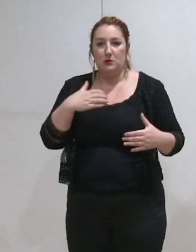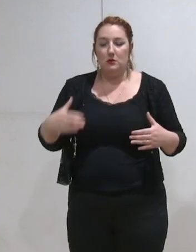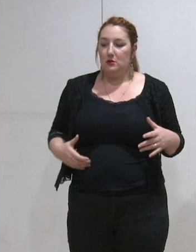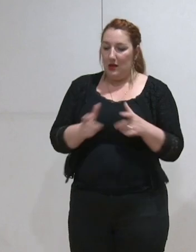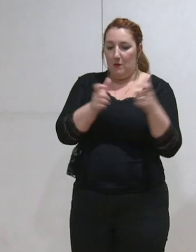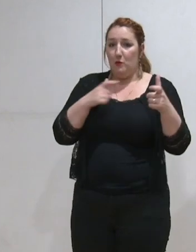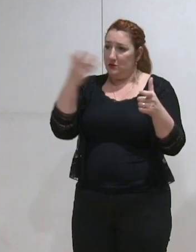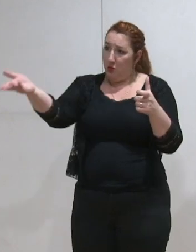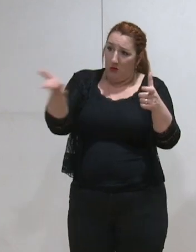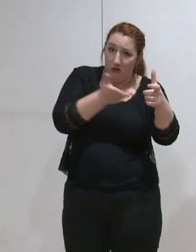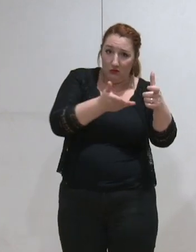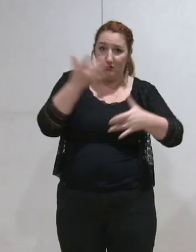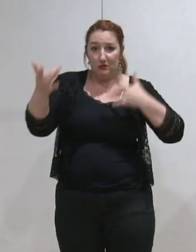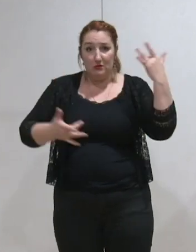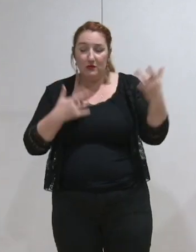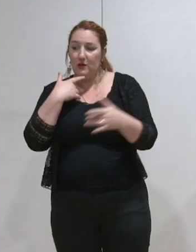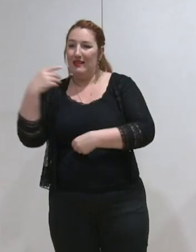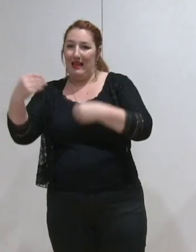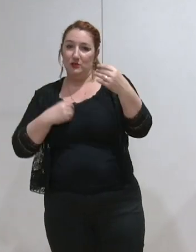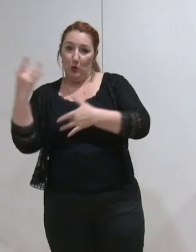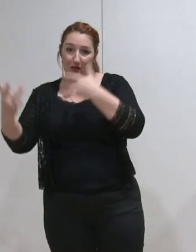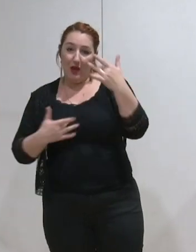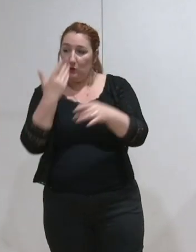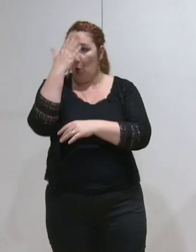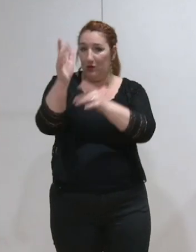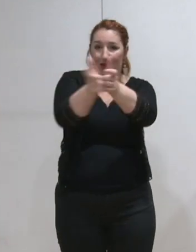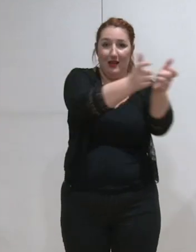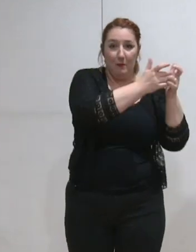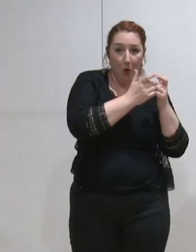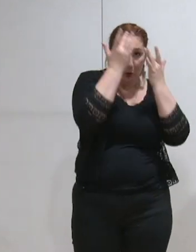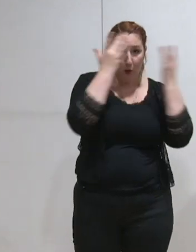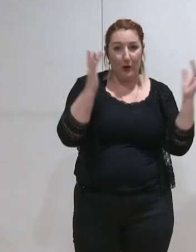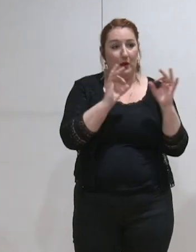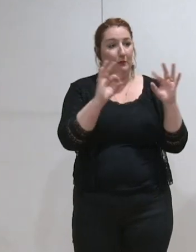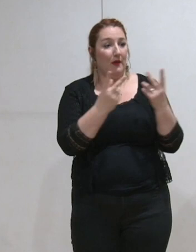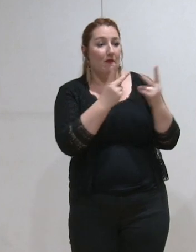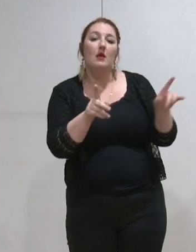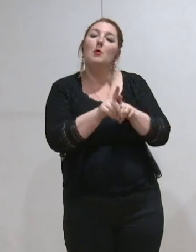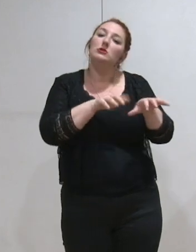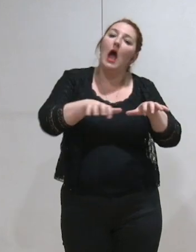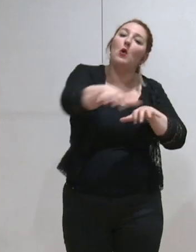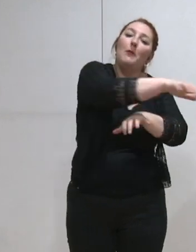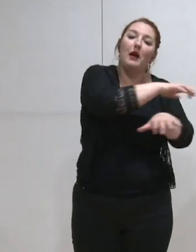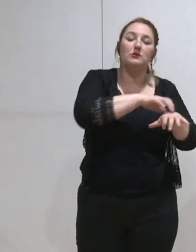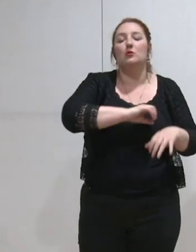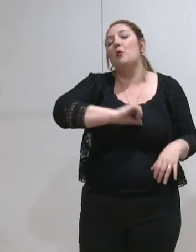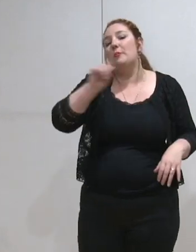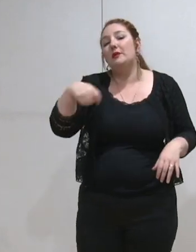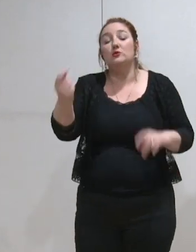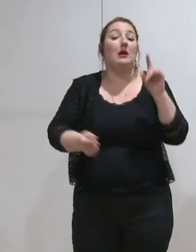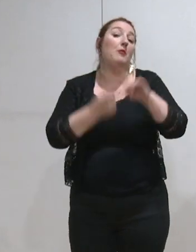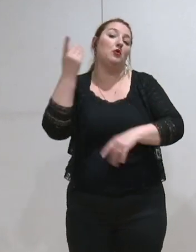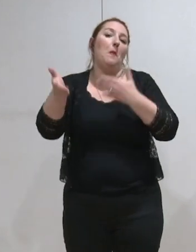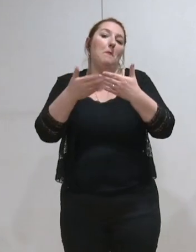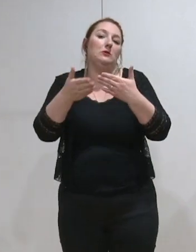relation la direction du théâtre avec les équipements culturel de la ville et de l'agglomération la priorité a été donnée à la proximité